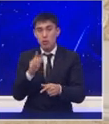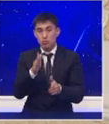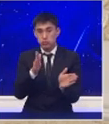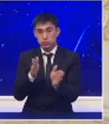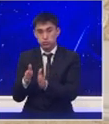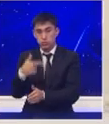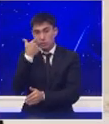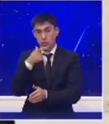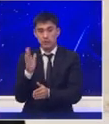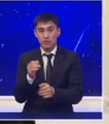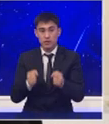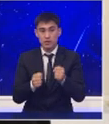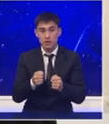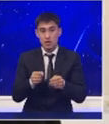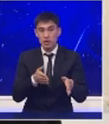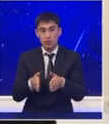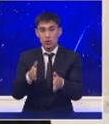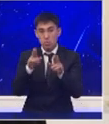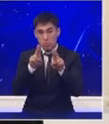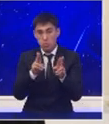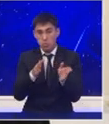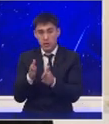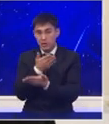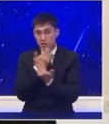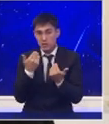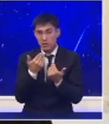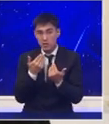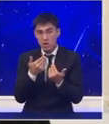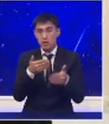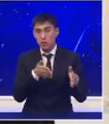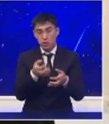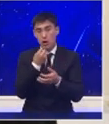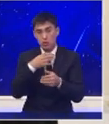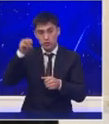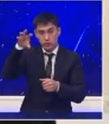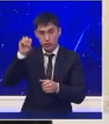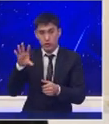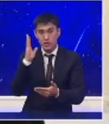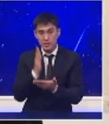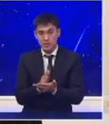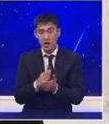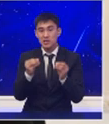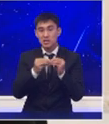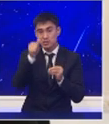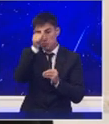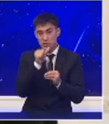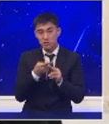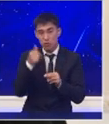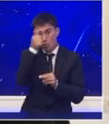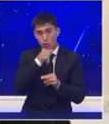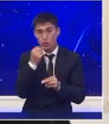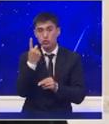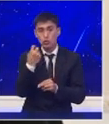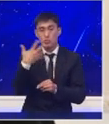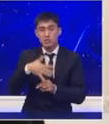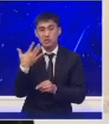дисциплинировать водителей. На дорогах порядка нет. Хотя дороги и хорошие, и светофоры есть. К сожалению, за 10 месяцев текущего года